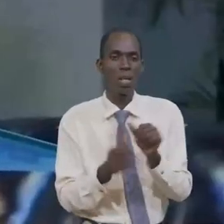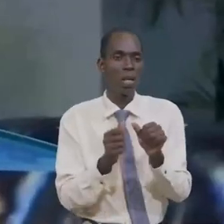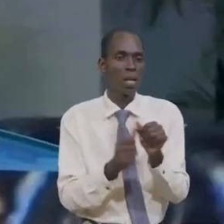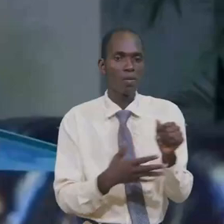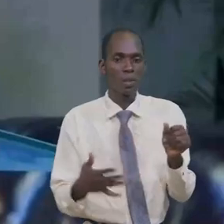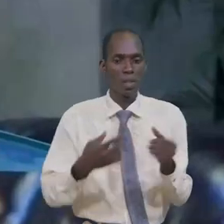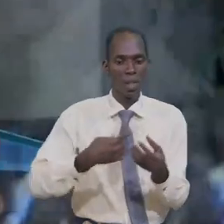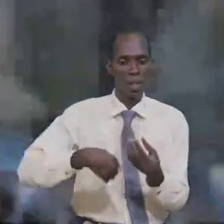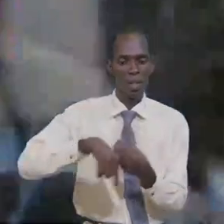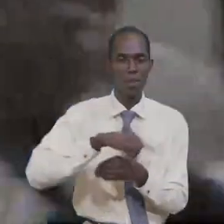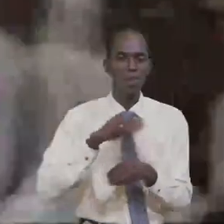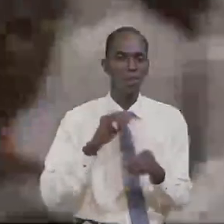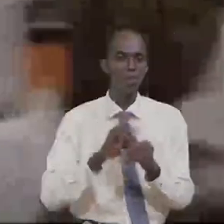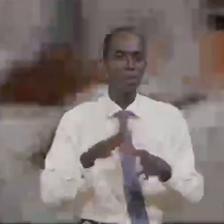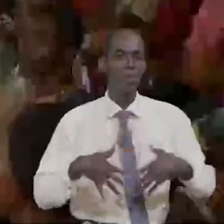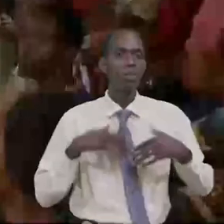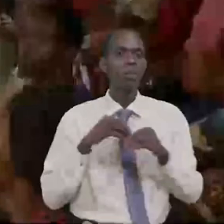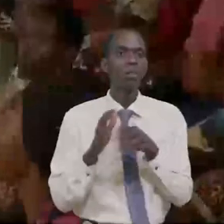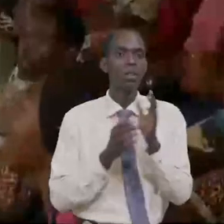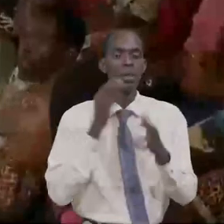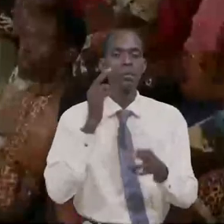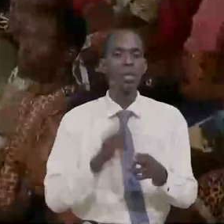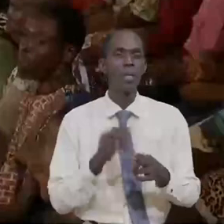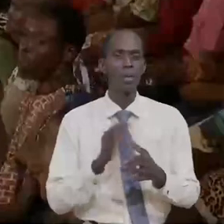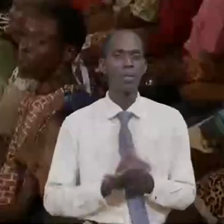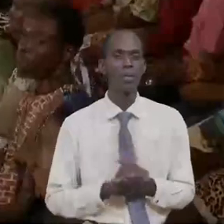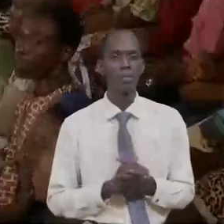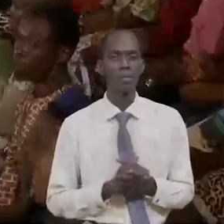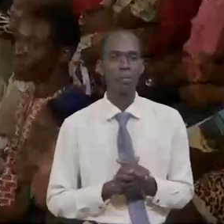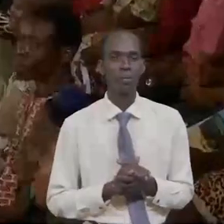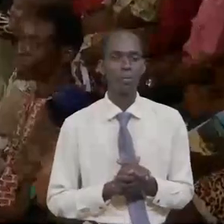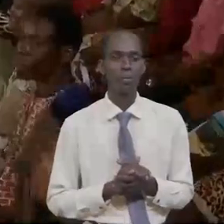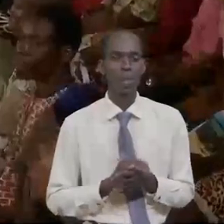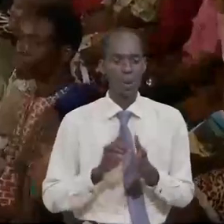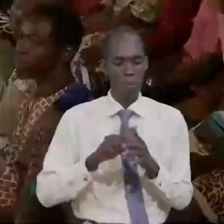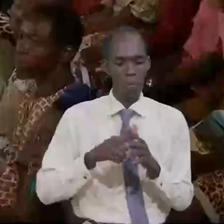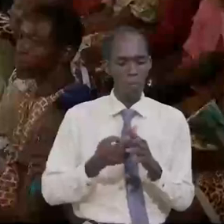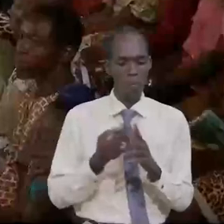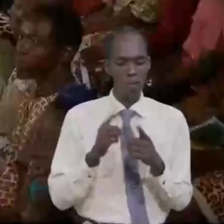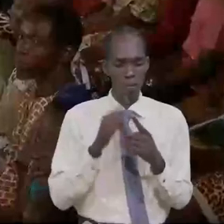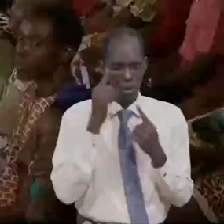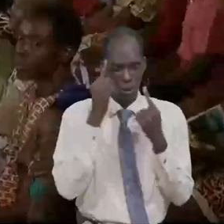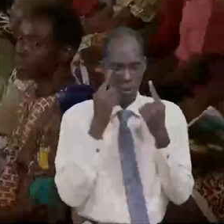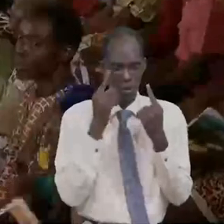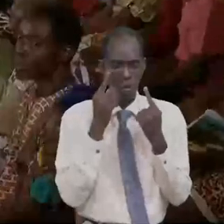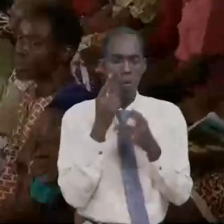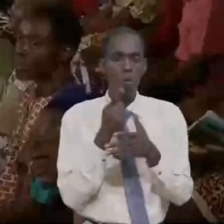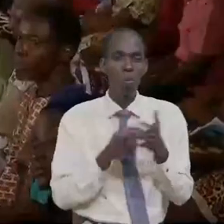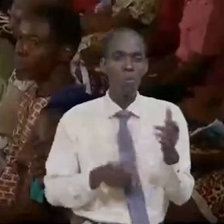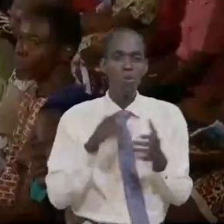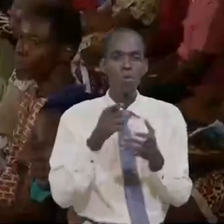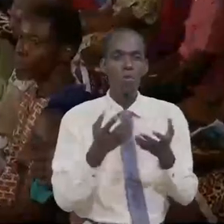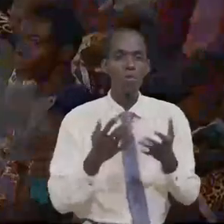vie au nom de Jésus comment ça penser à ce que tu veux que ta vie